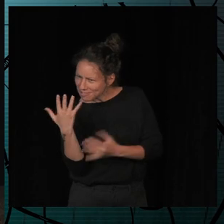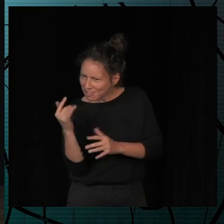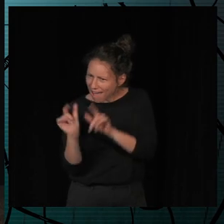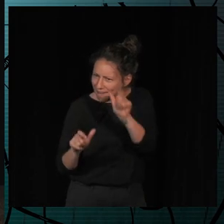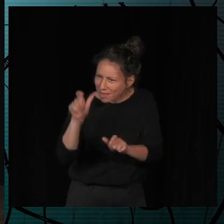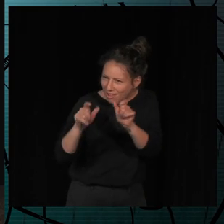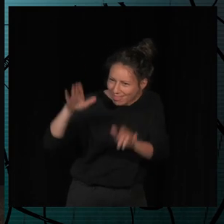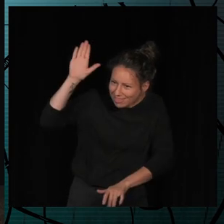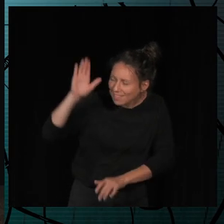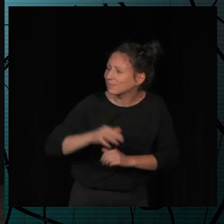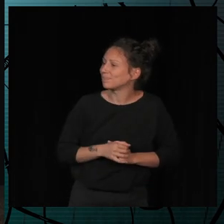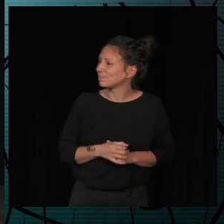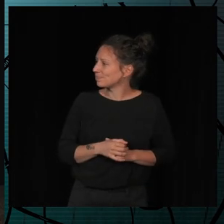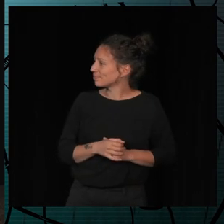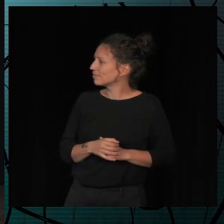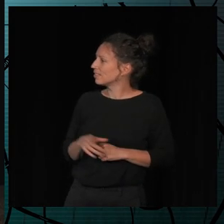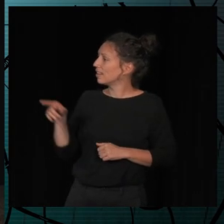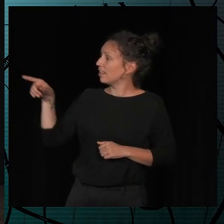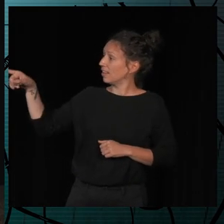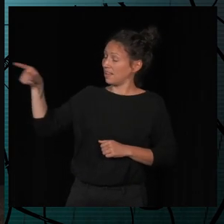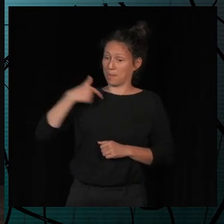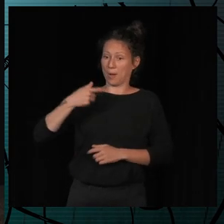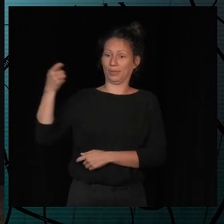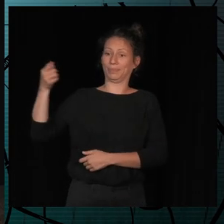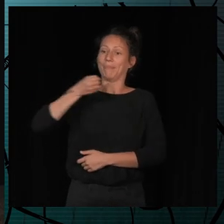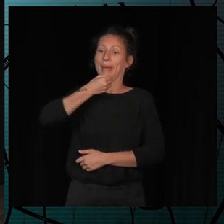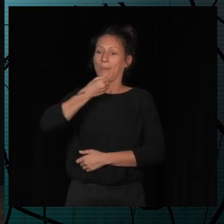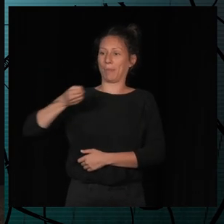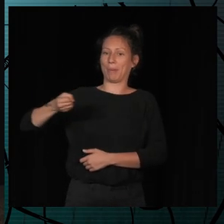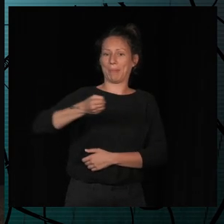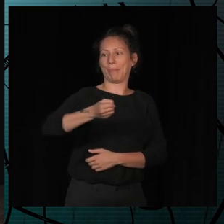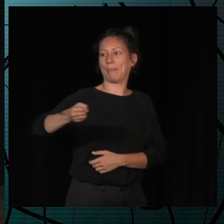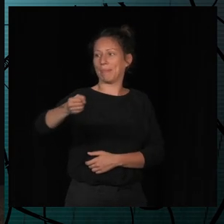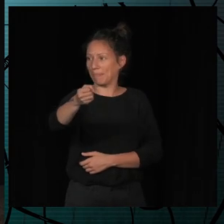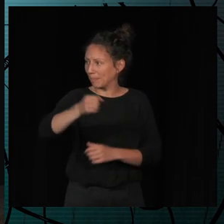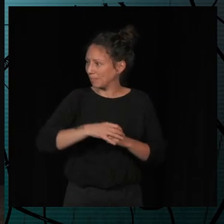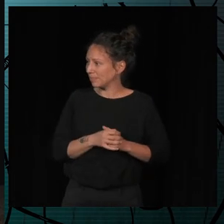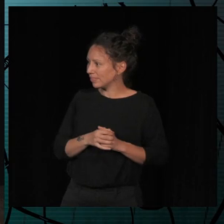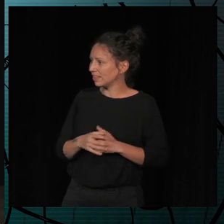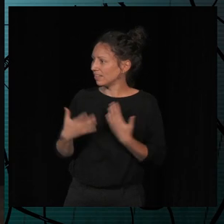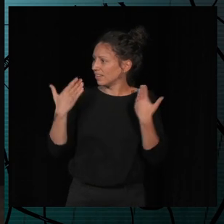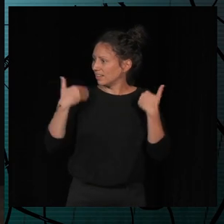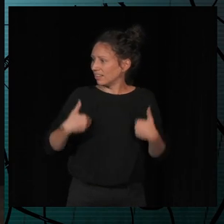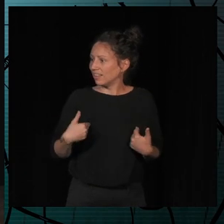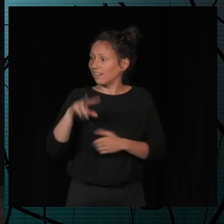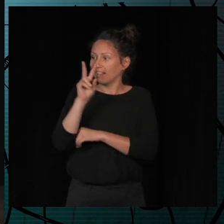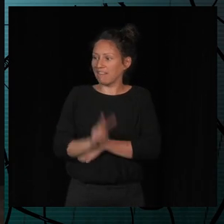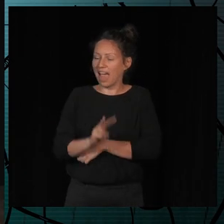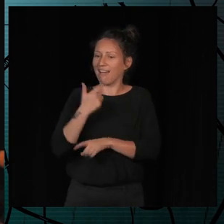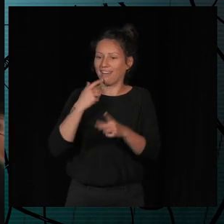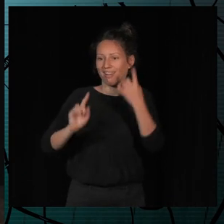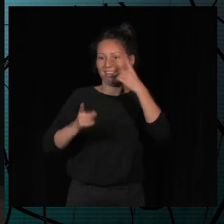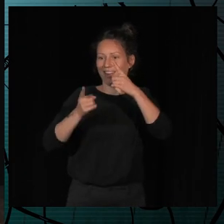questions c'est moi qui l'ai le micro je vais vous le passer j'aurais beaucoup de choses à dire en tant que chef du service nouvelle génération sur tout ce qu'on fait à la